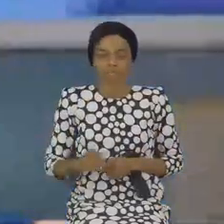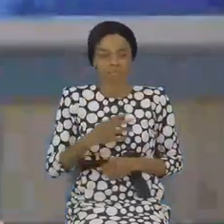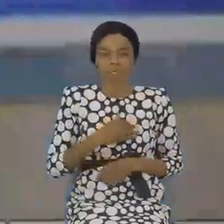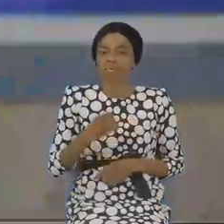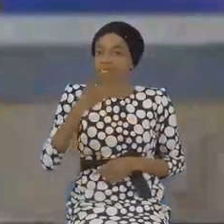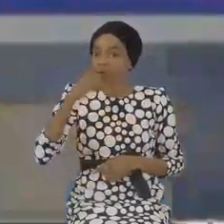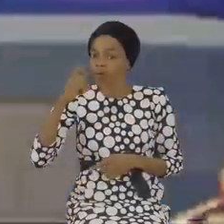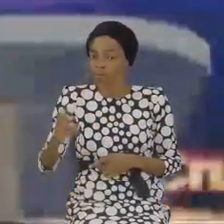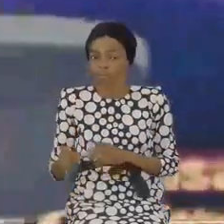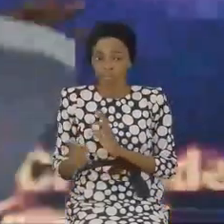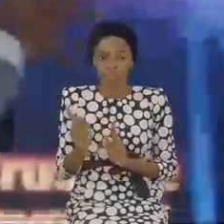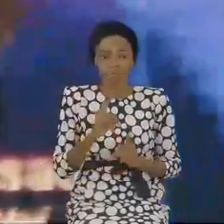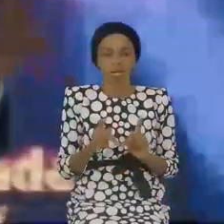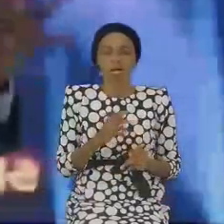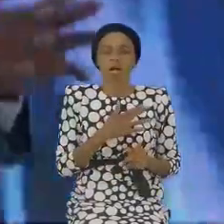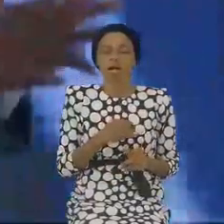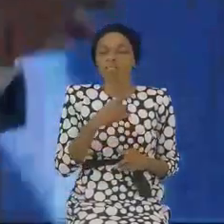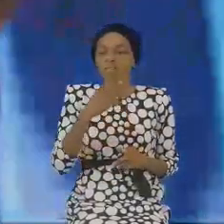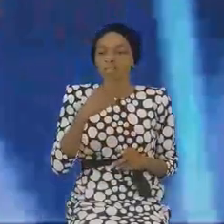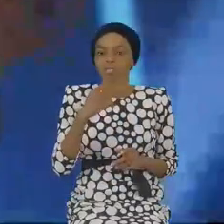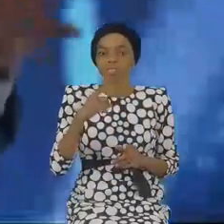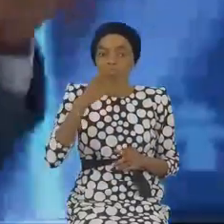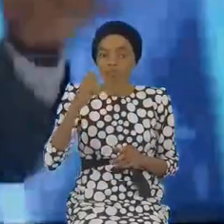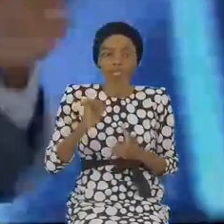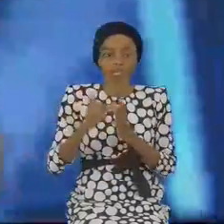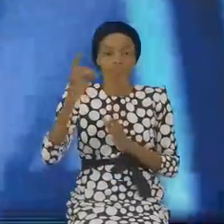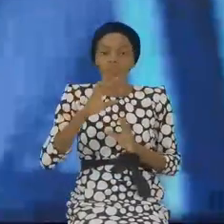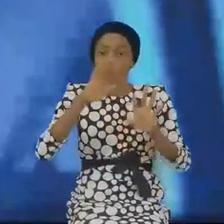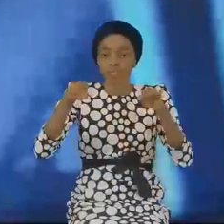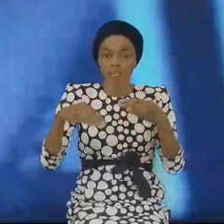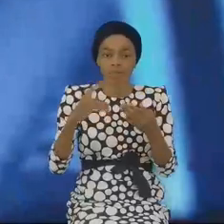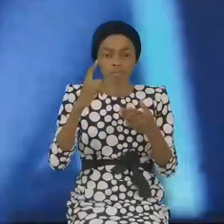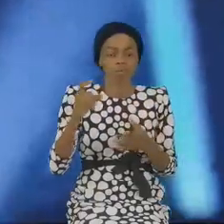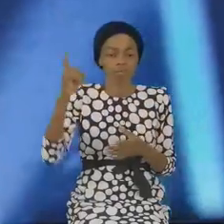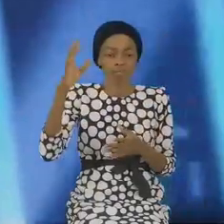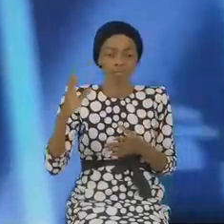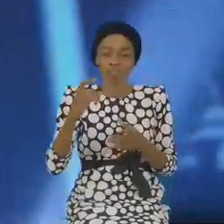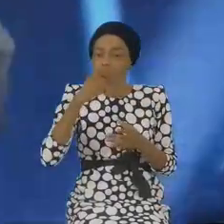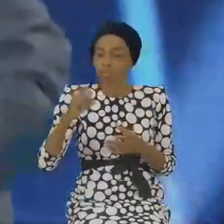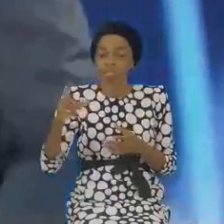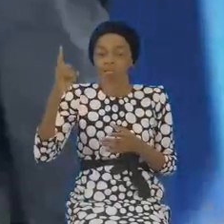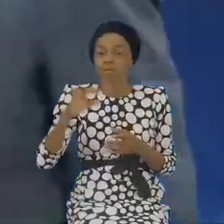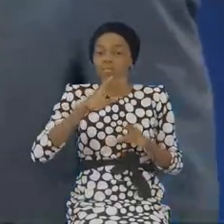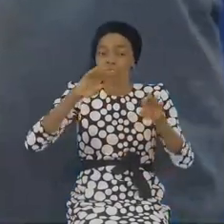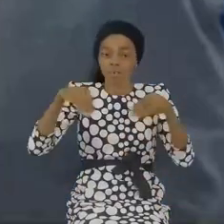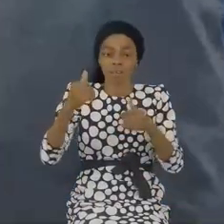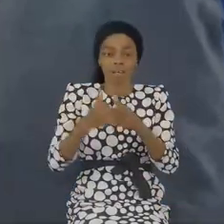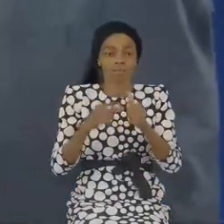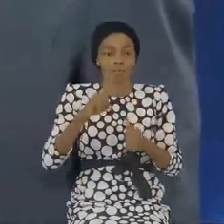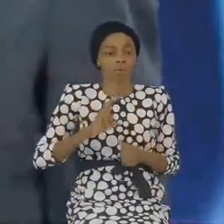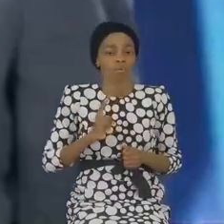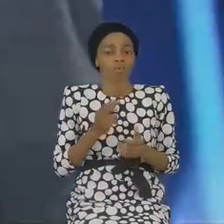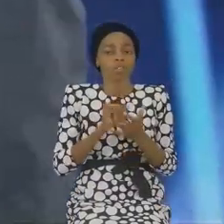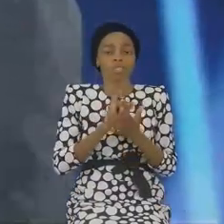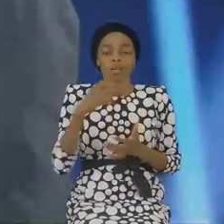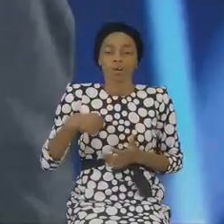ordre, il donne une charge. Et la charge qu'il te donne, l'ordre qu'il te donne à chacun de nous, c'est que nous devons sortir le